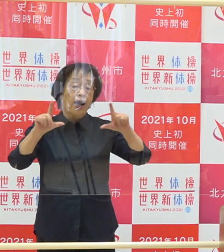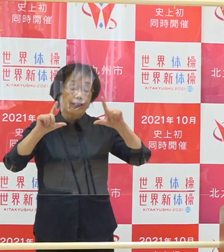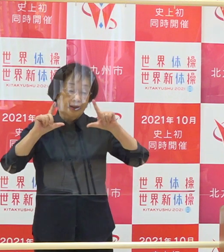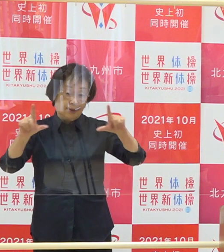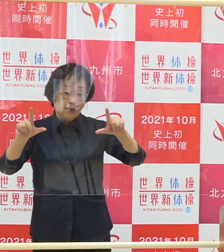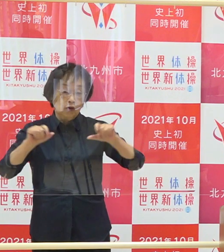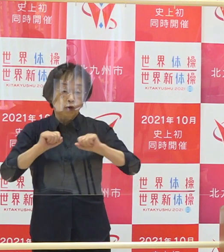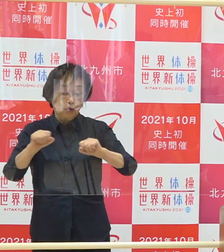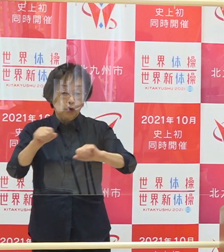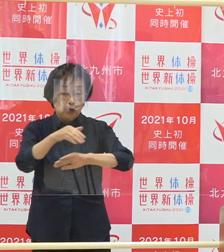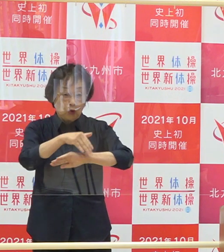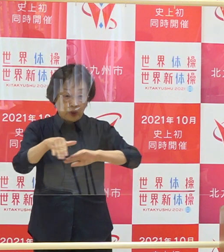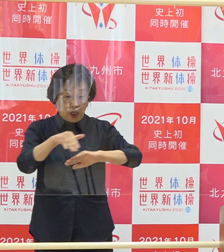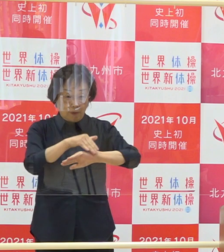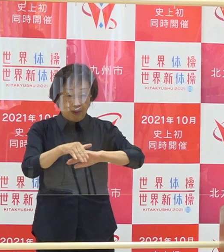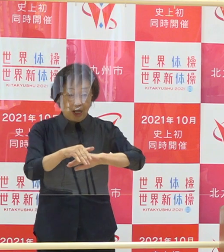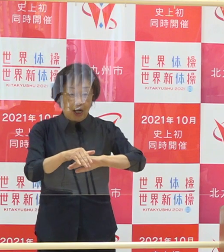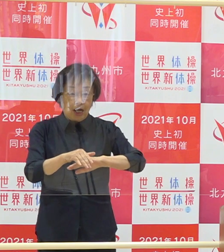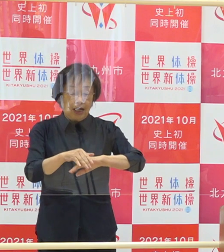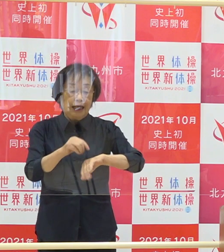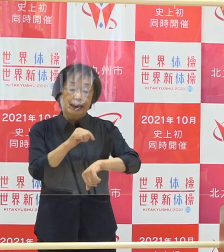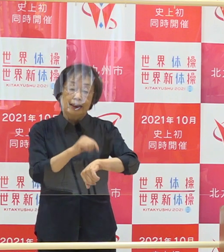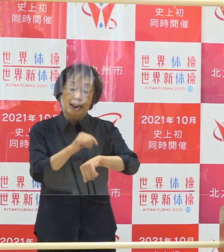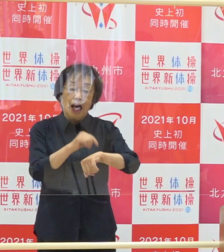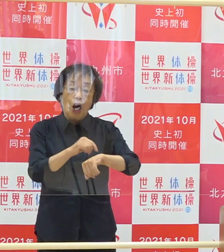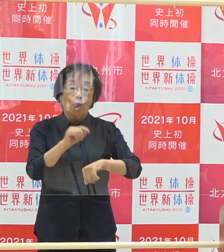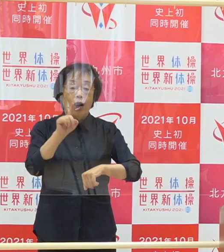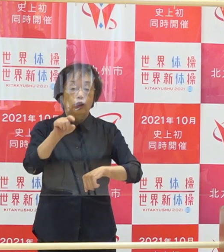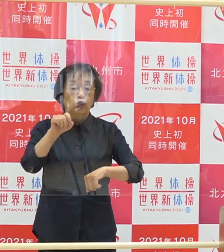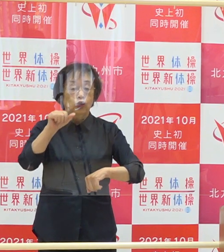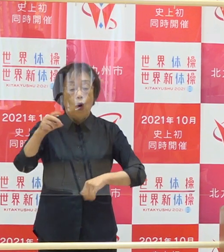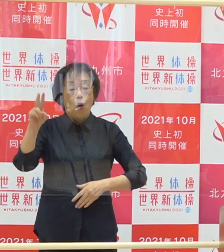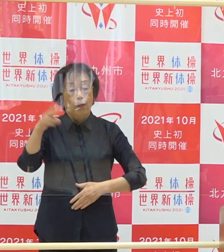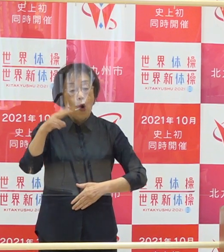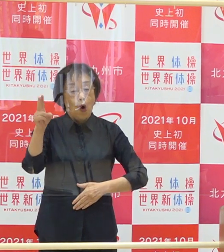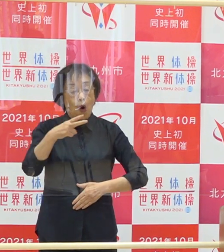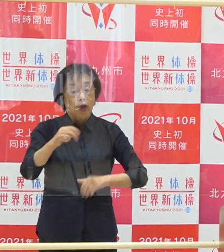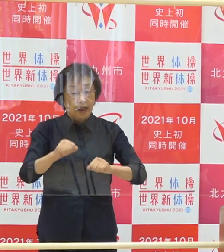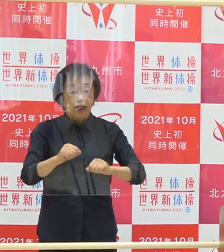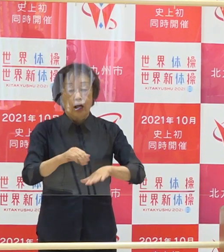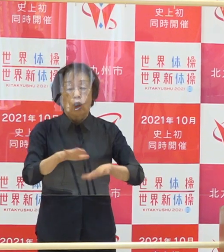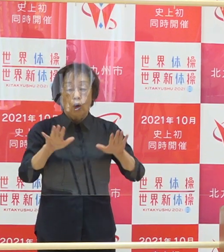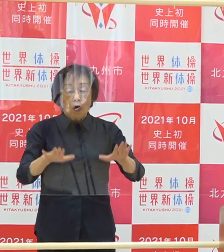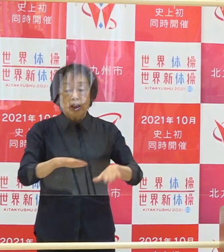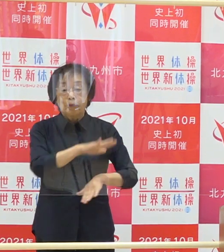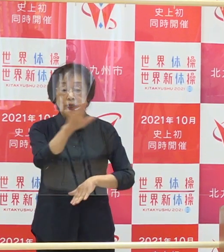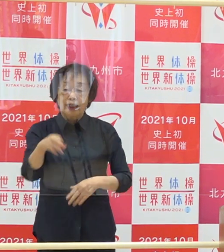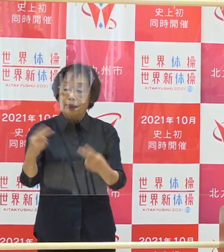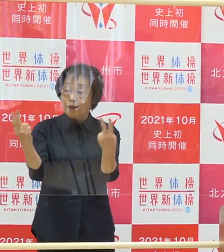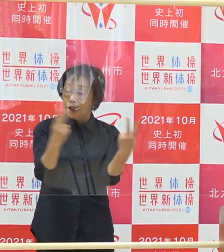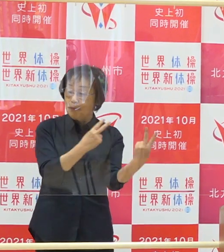本それぞれ15秒でありますので、皆様にここでご覧をいただきたいと思います。